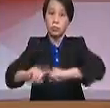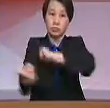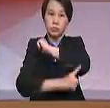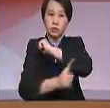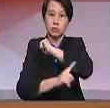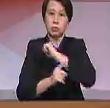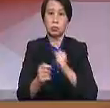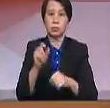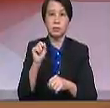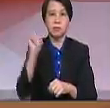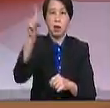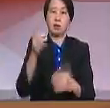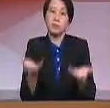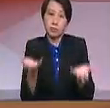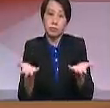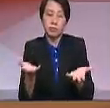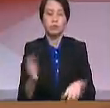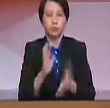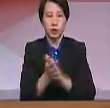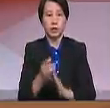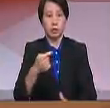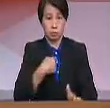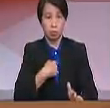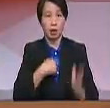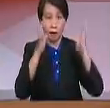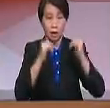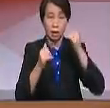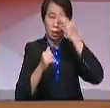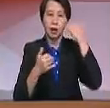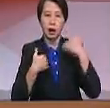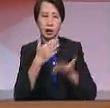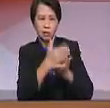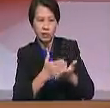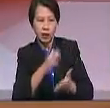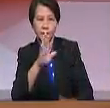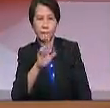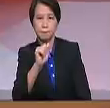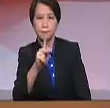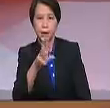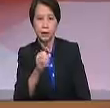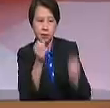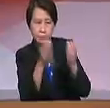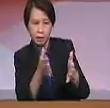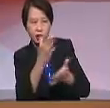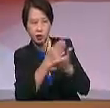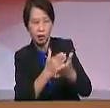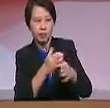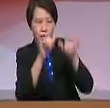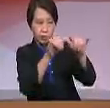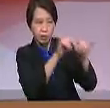didenda. Jadi saya harap mana-mana yang baki, ada lagi baki ni, masih lagi balance yang di rumah